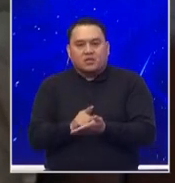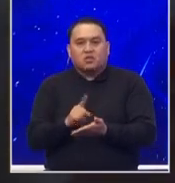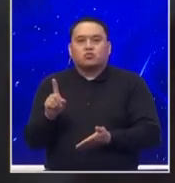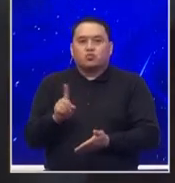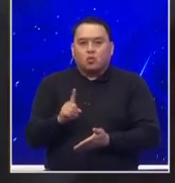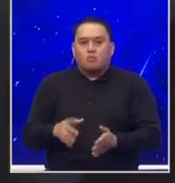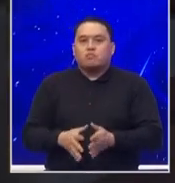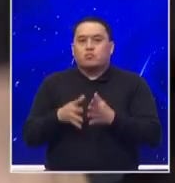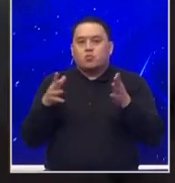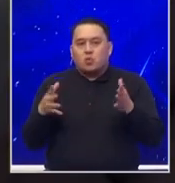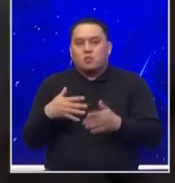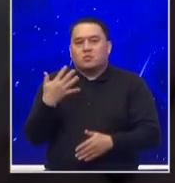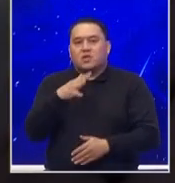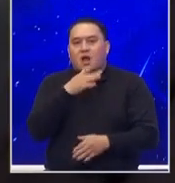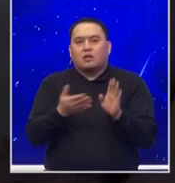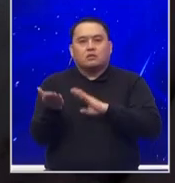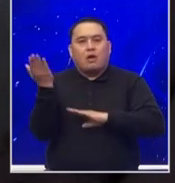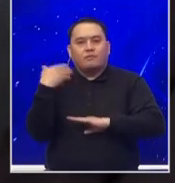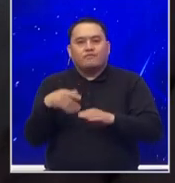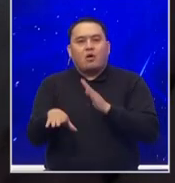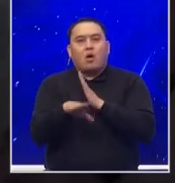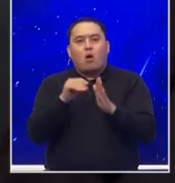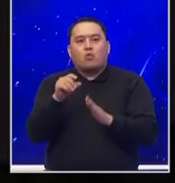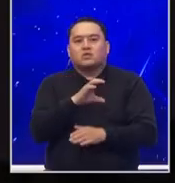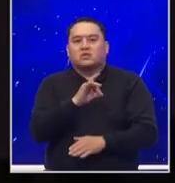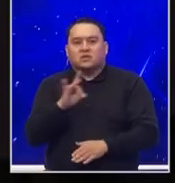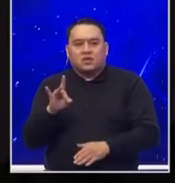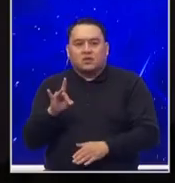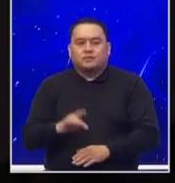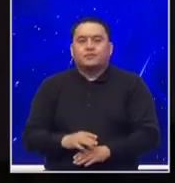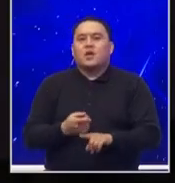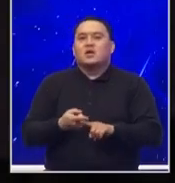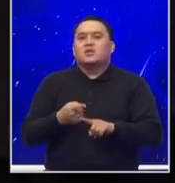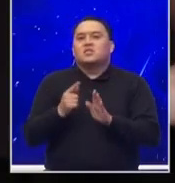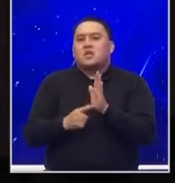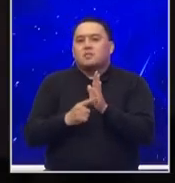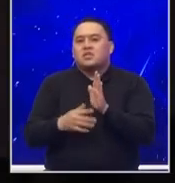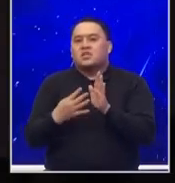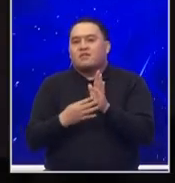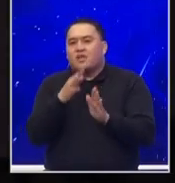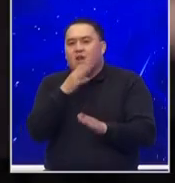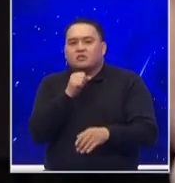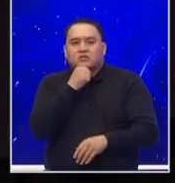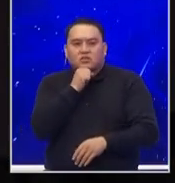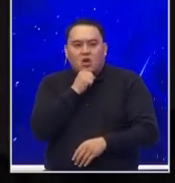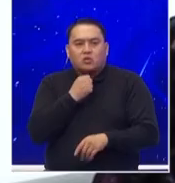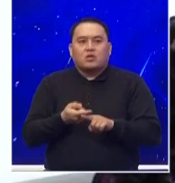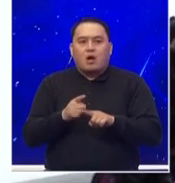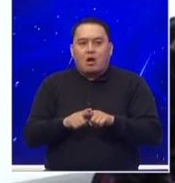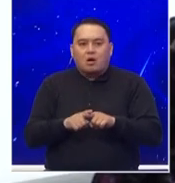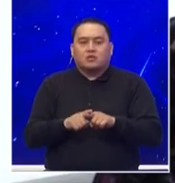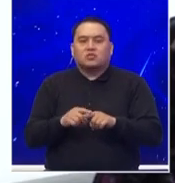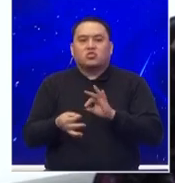считал и более полувека назад, когда голосовал еще в советскую эпоху. 79-летний аксакал и на этот